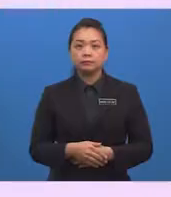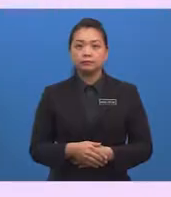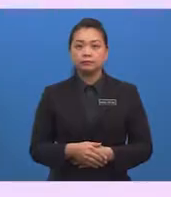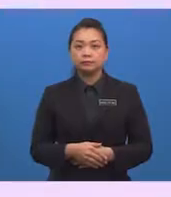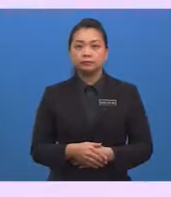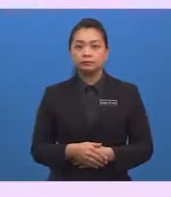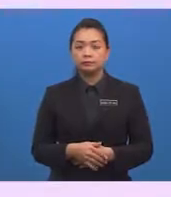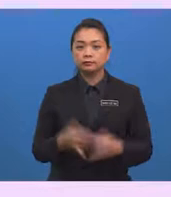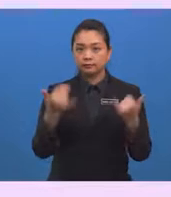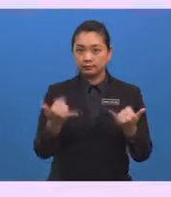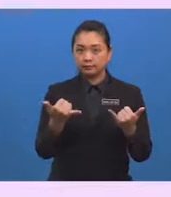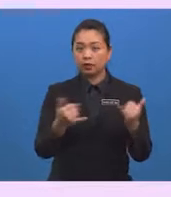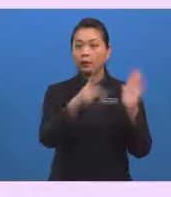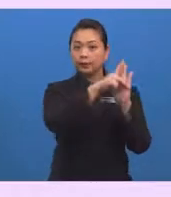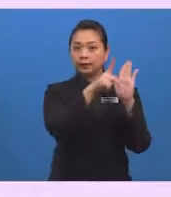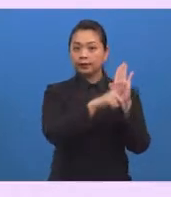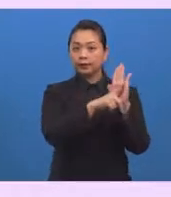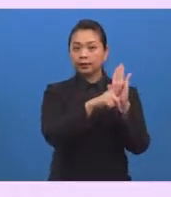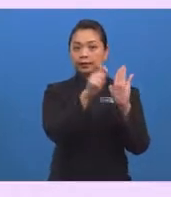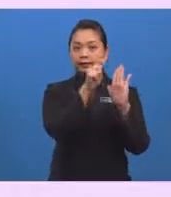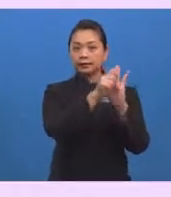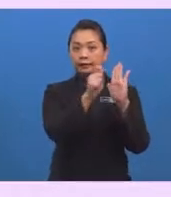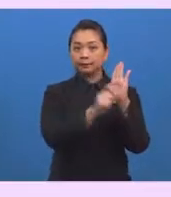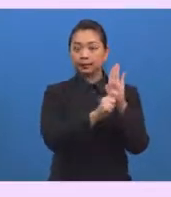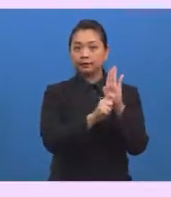tentang prinsip tadbir urus baik.